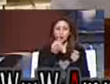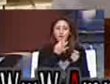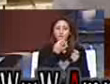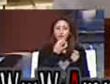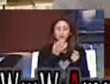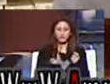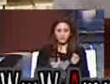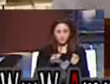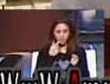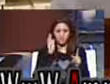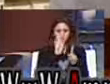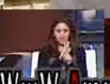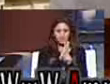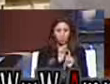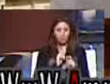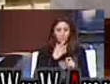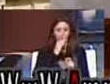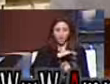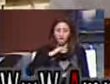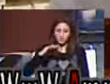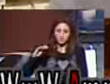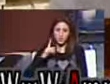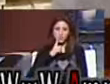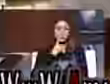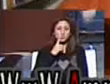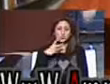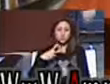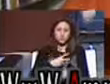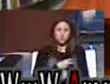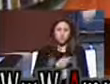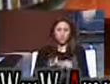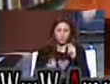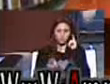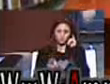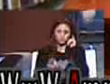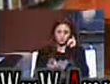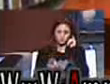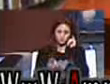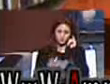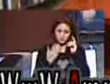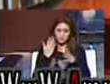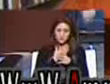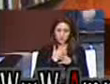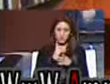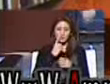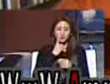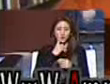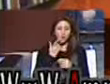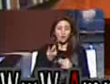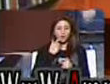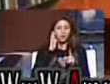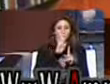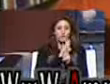الحاجات المدعومه زي البان الاطفال والانسولين المدعوم والكلام ده كله. ناس كتيره جدا بتخش تسرق الانسولينات وخصوصا المدعمه طبعا